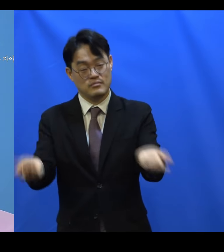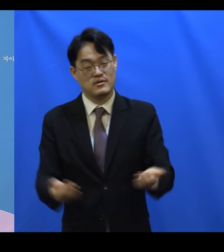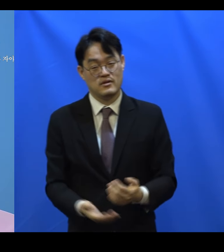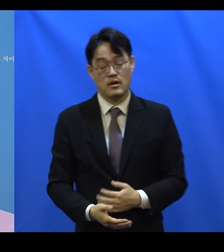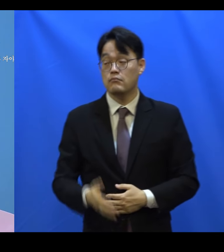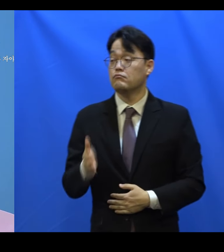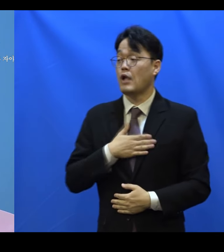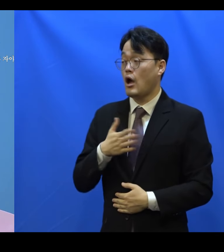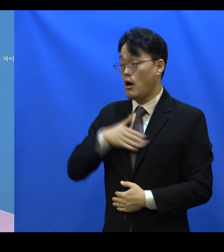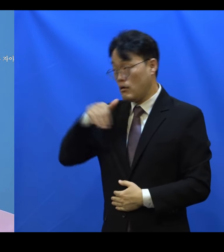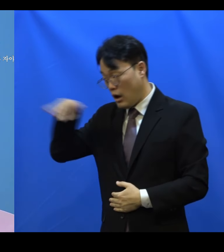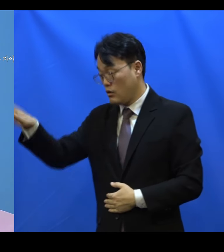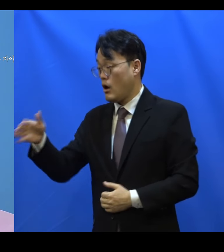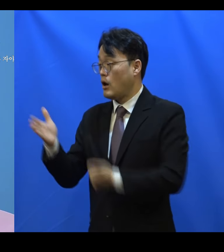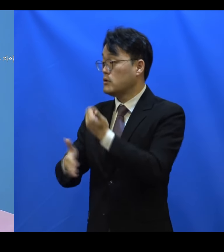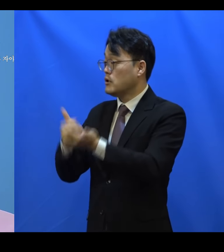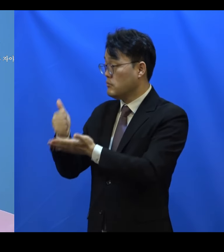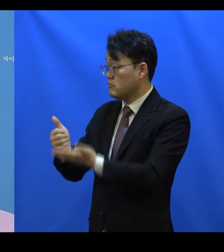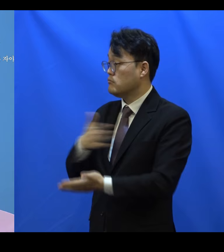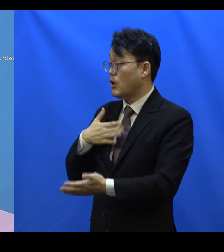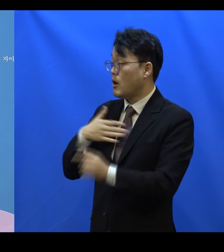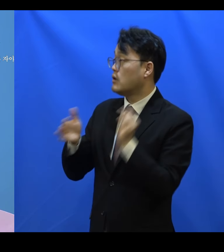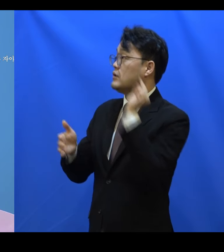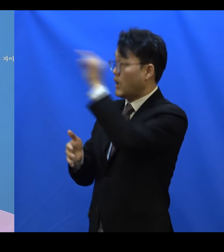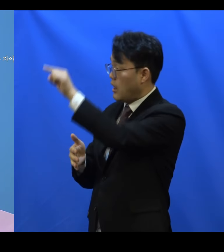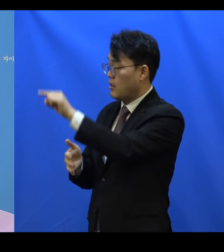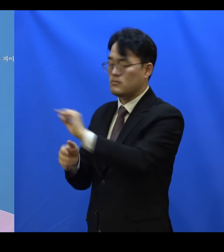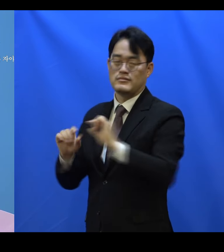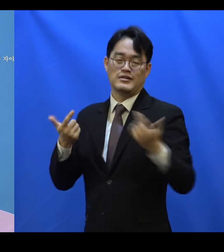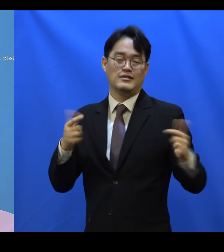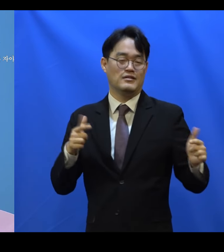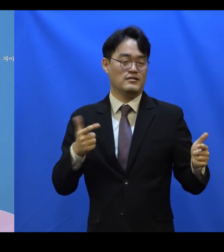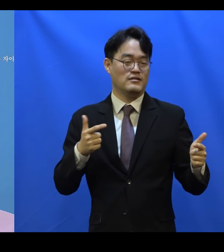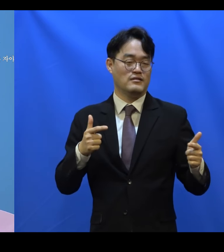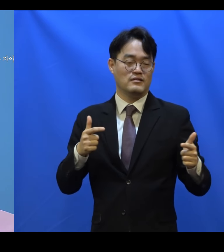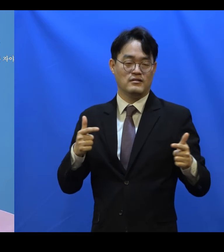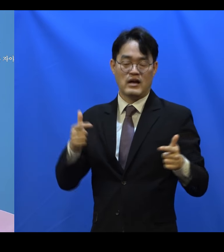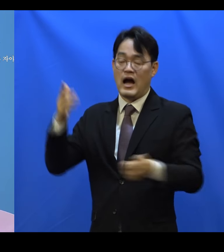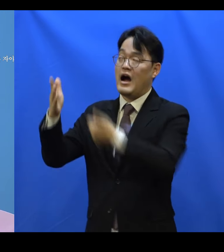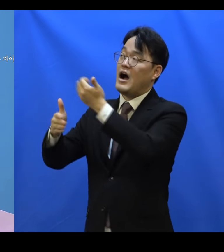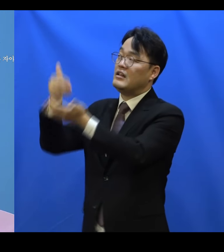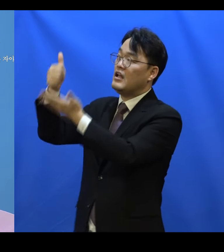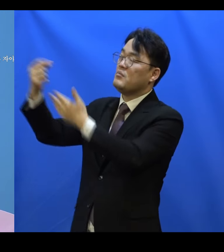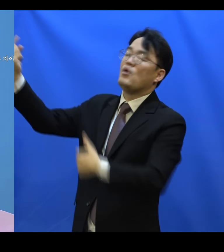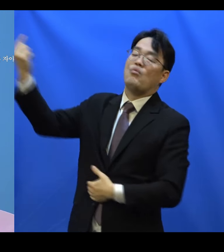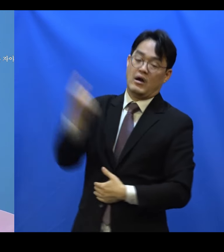갔다가 아니에요. 주님이 내게로 오셨어요. 잔치집은 아무나 가는 곳이 아니에요. 초대를 받아야 돼요.